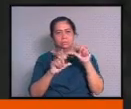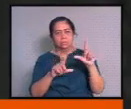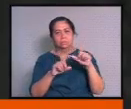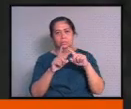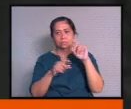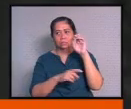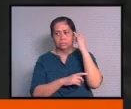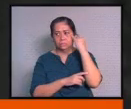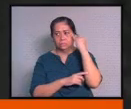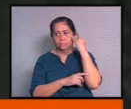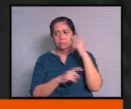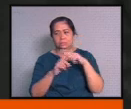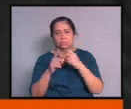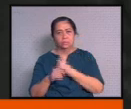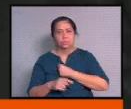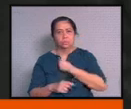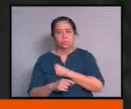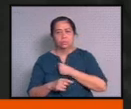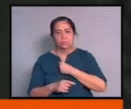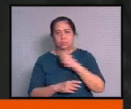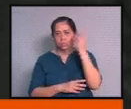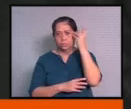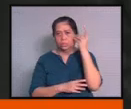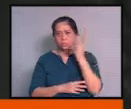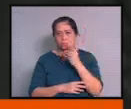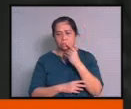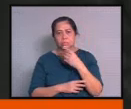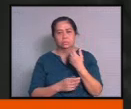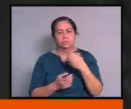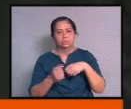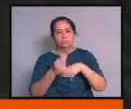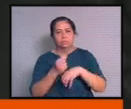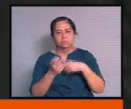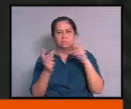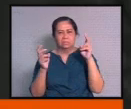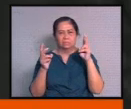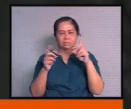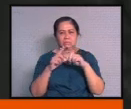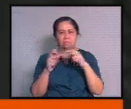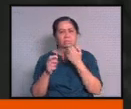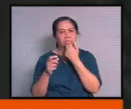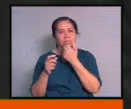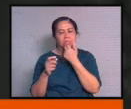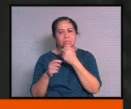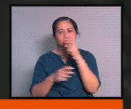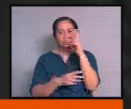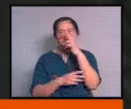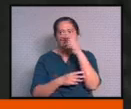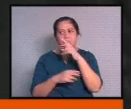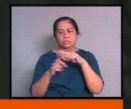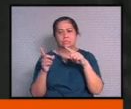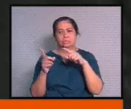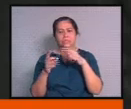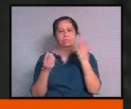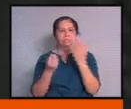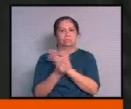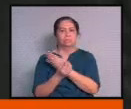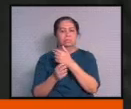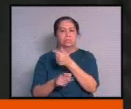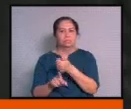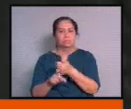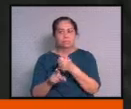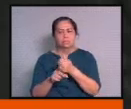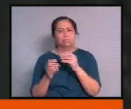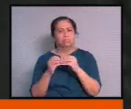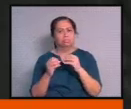Cadet Imperial, nag-sorry si Dormitorio sa laksatibo o lousy things na nagawa. Tingin niya madi-discharge siya.